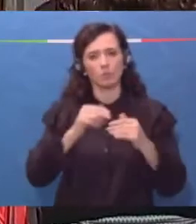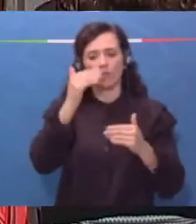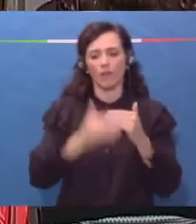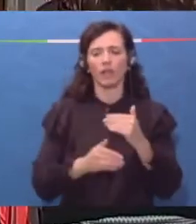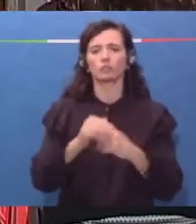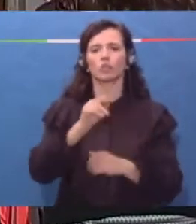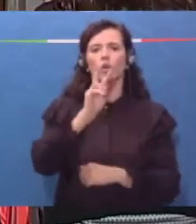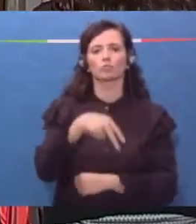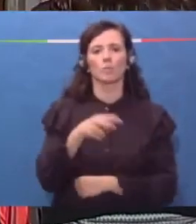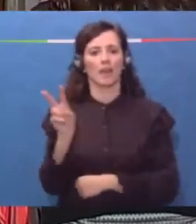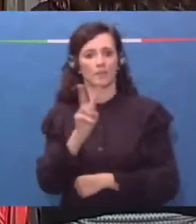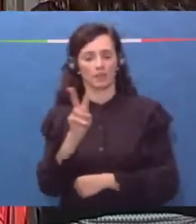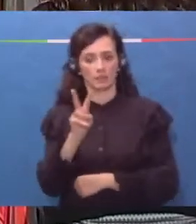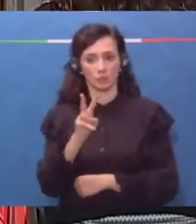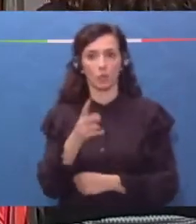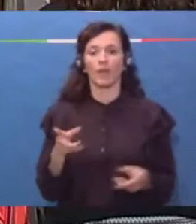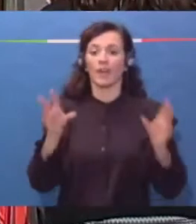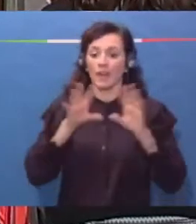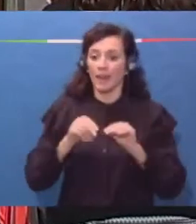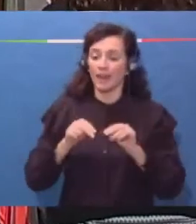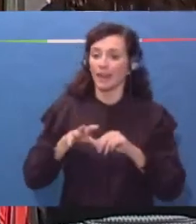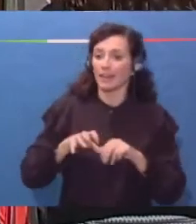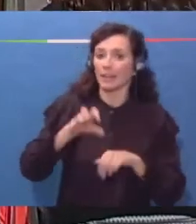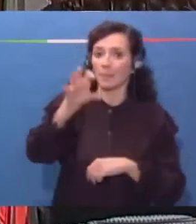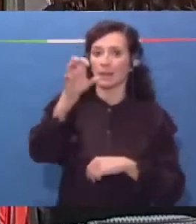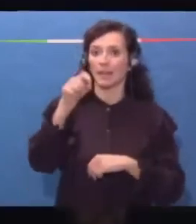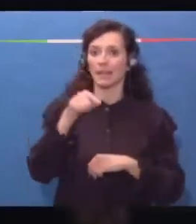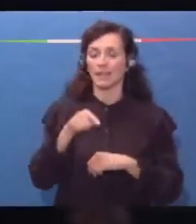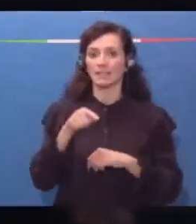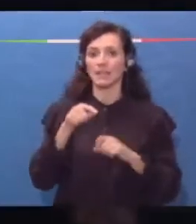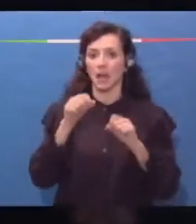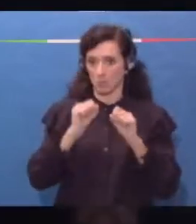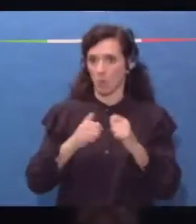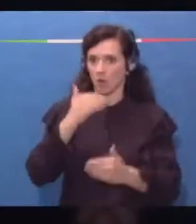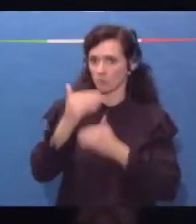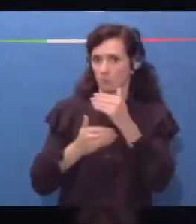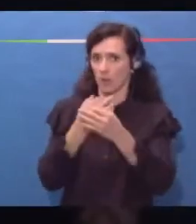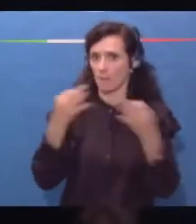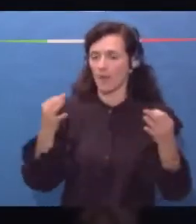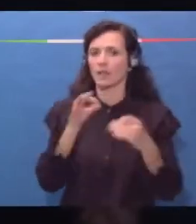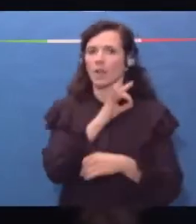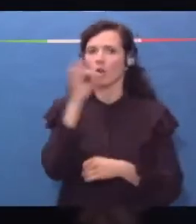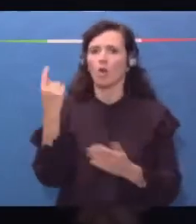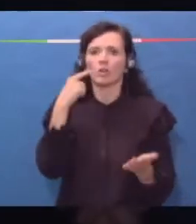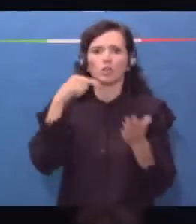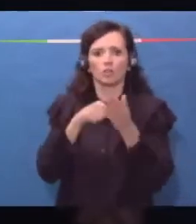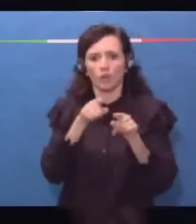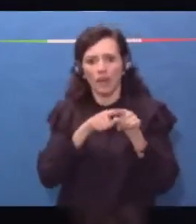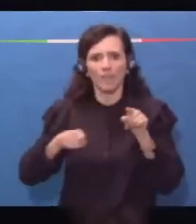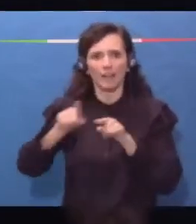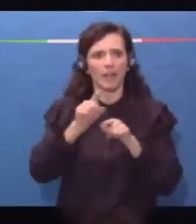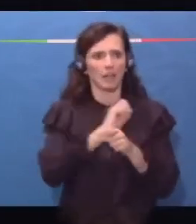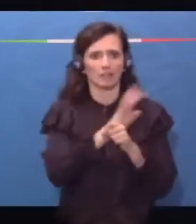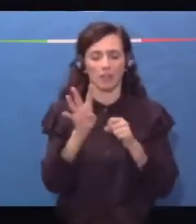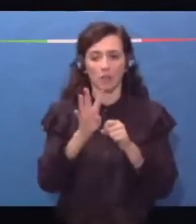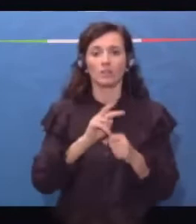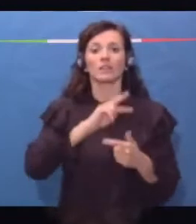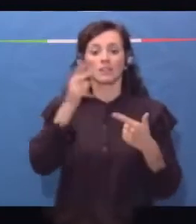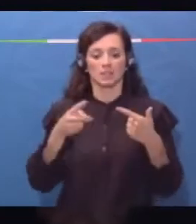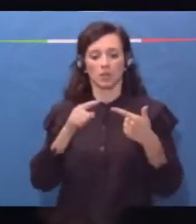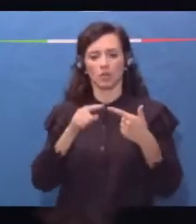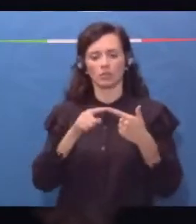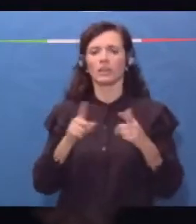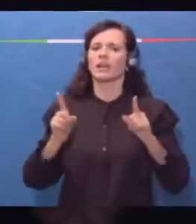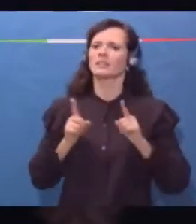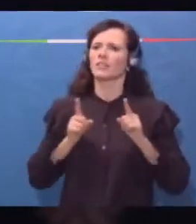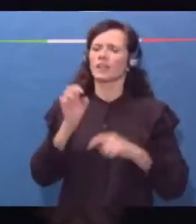ripresa continuerà e non ci sarà un rimbalzo della pandemia come sembra con la nuova variante? E sulla difesa europea,